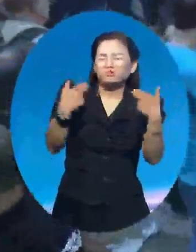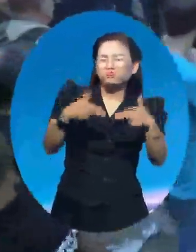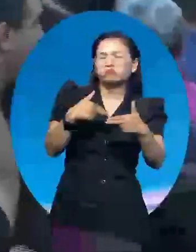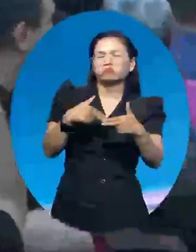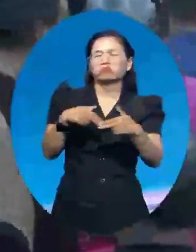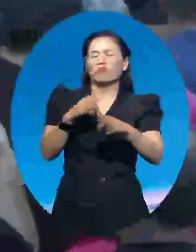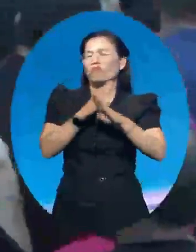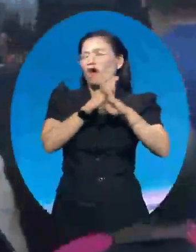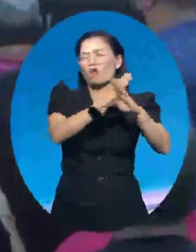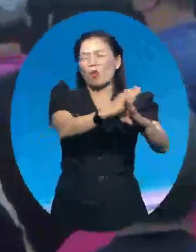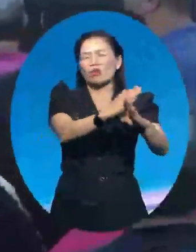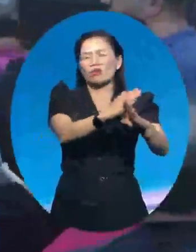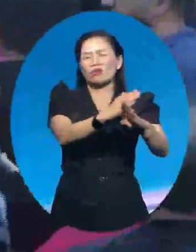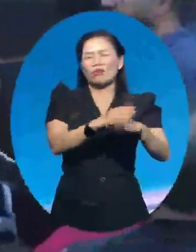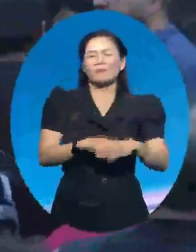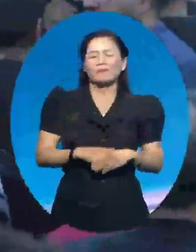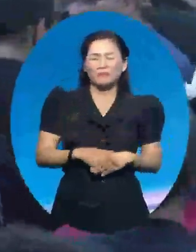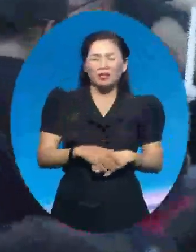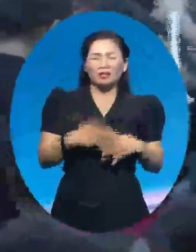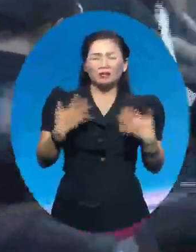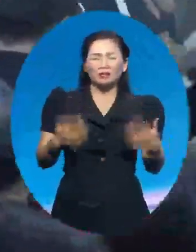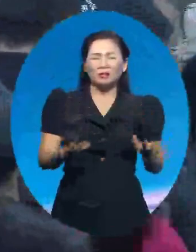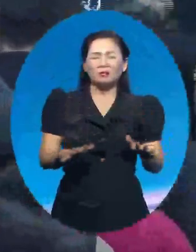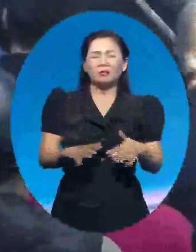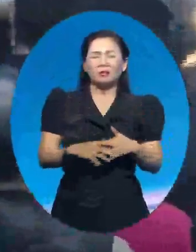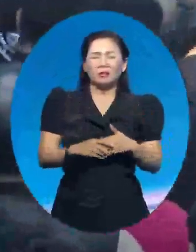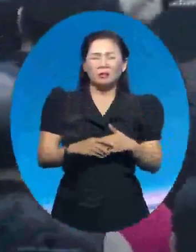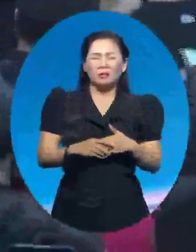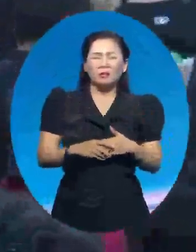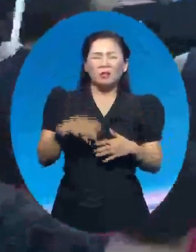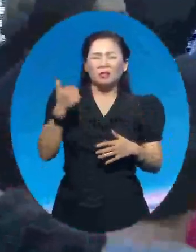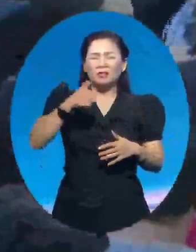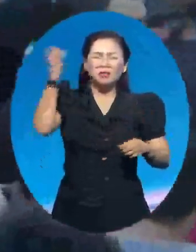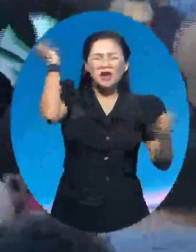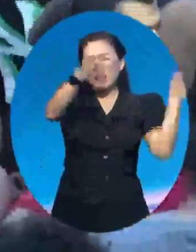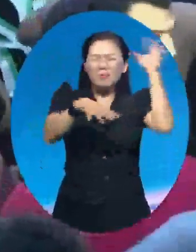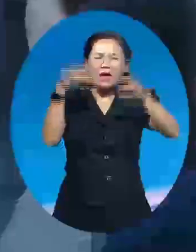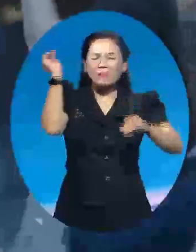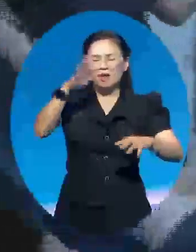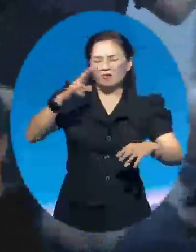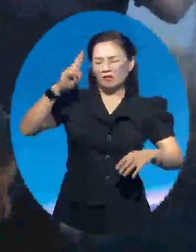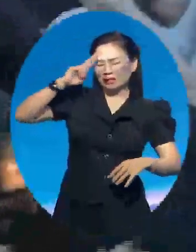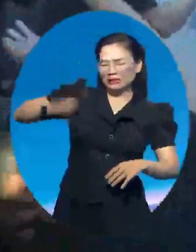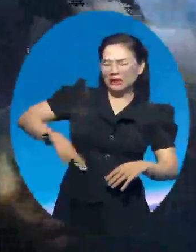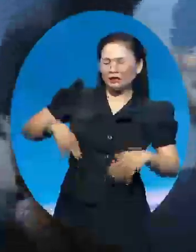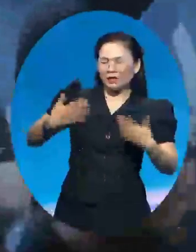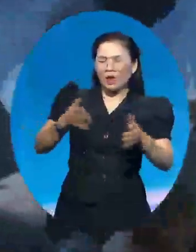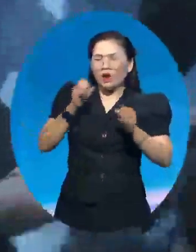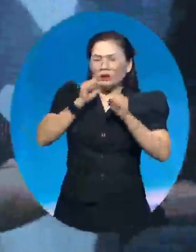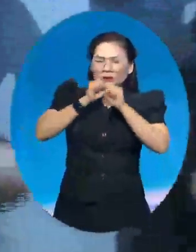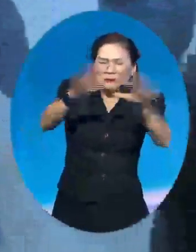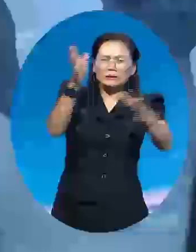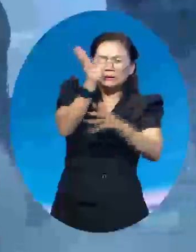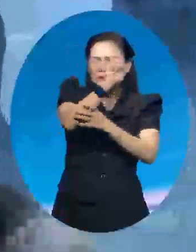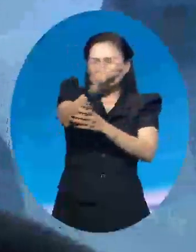ở Nagorno-Karabakh. Đến gần cơ quan ngoại giao này, họ ném đồ vật vào cảnh sát và bị đáp trả bằng hơi